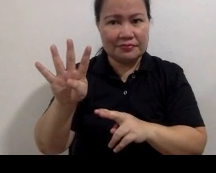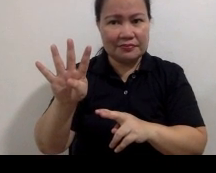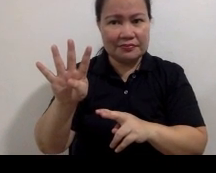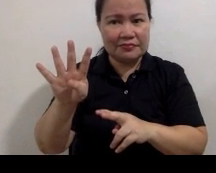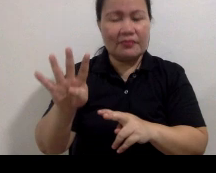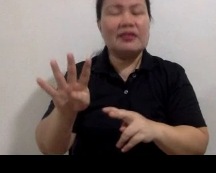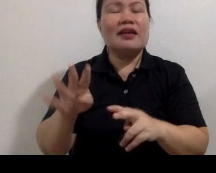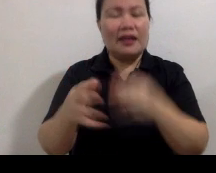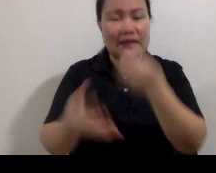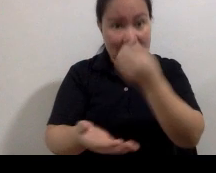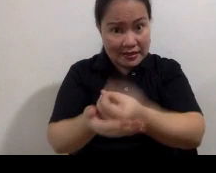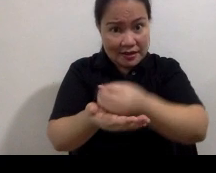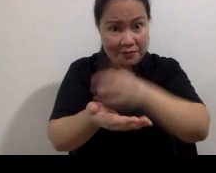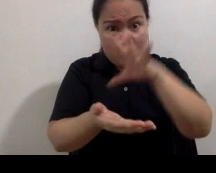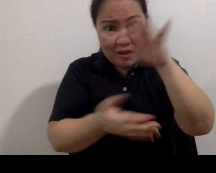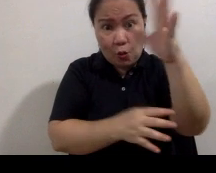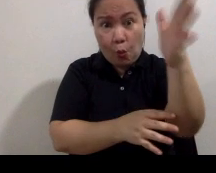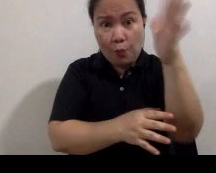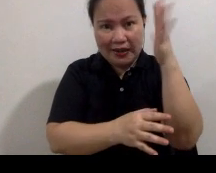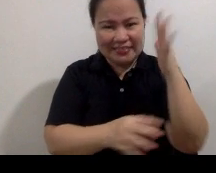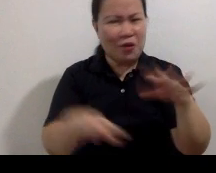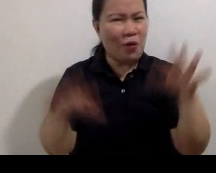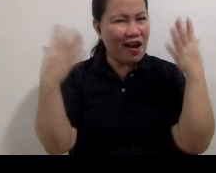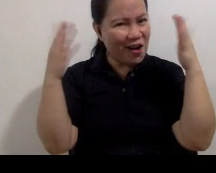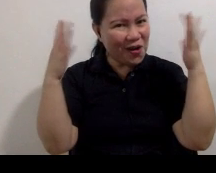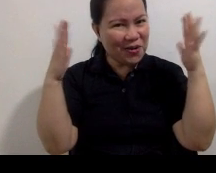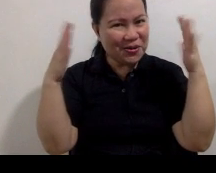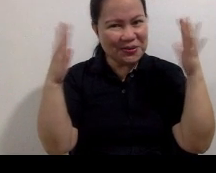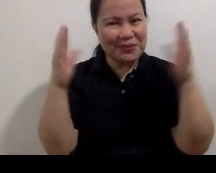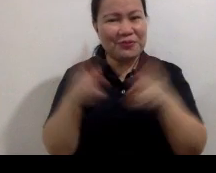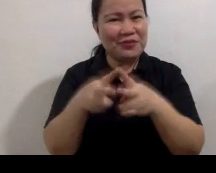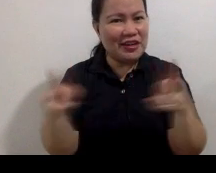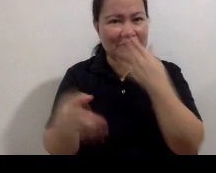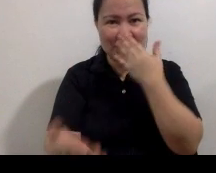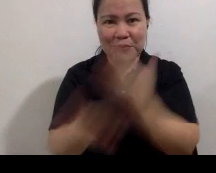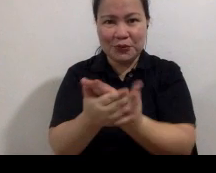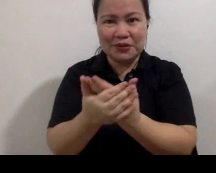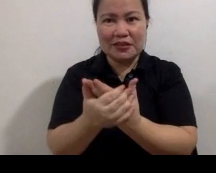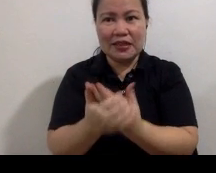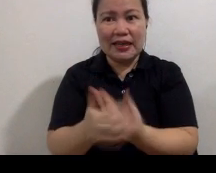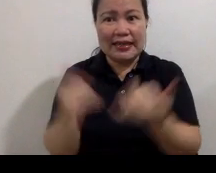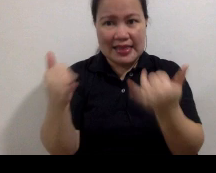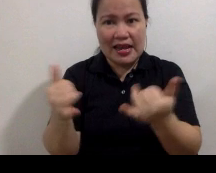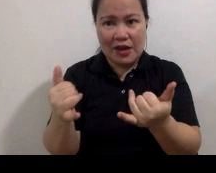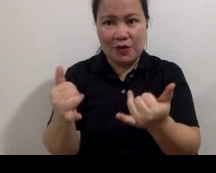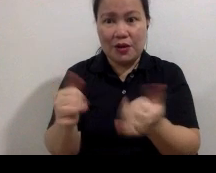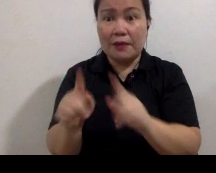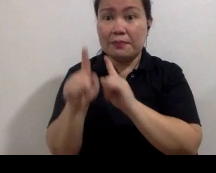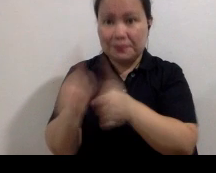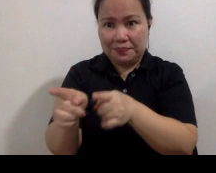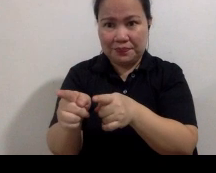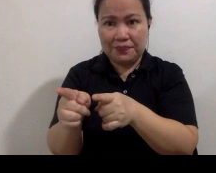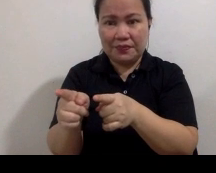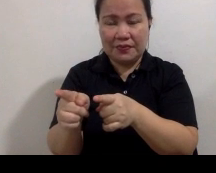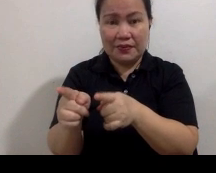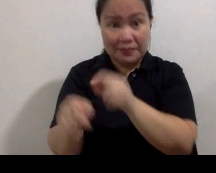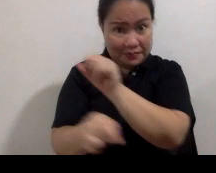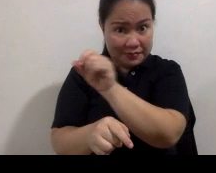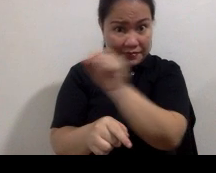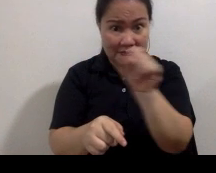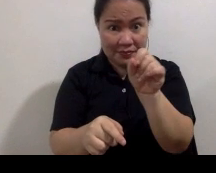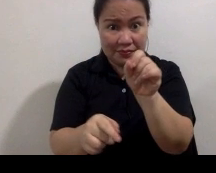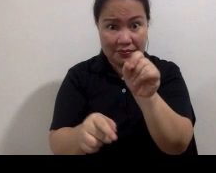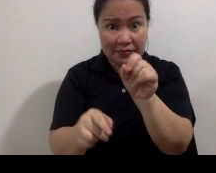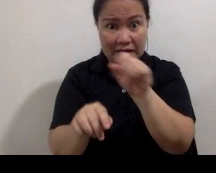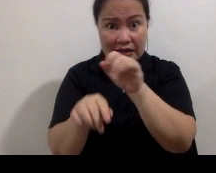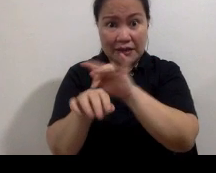pang-4, yamang gubat. Napakagaling mo, napakahusay. Ngayon ay puna ng tamang sagot